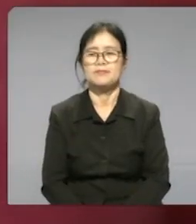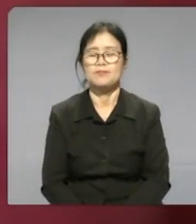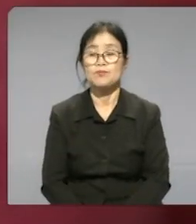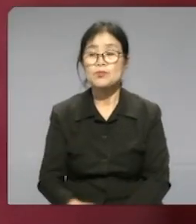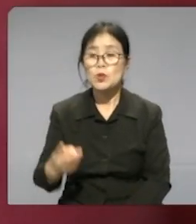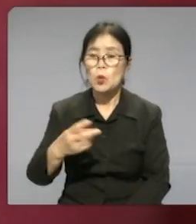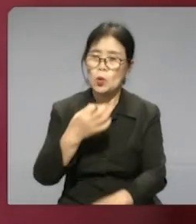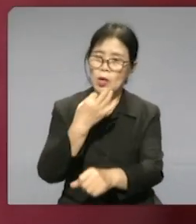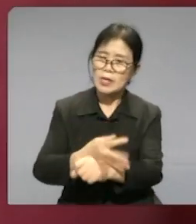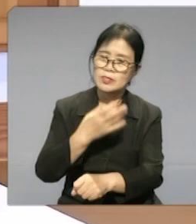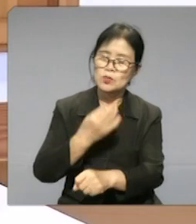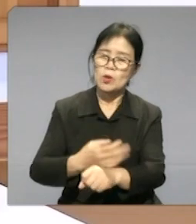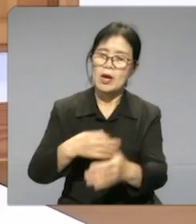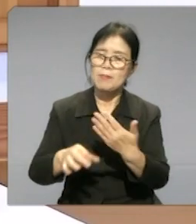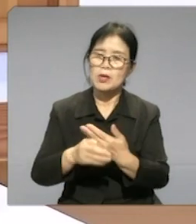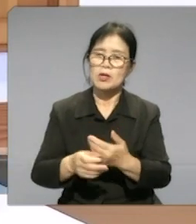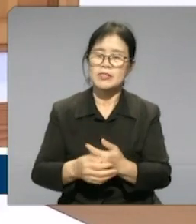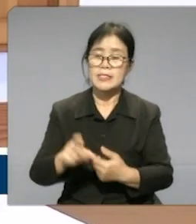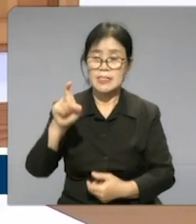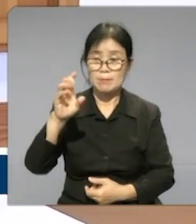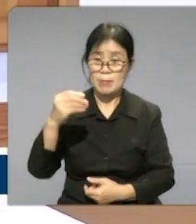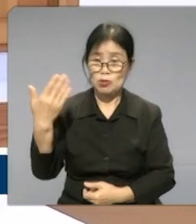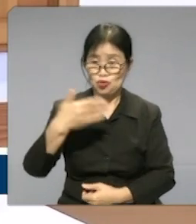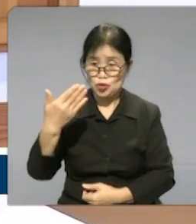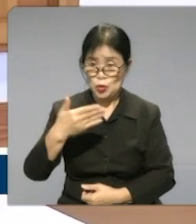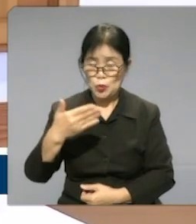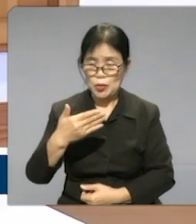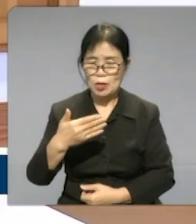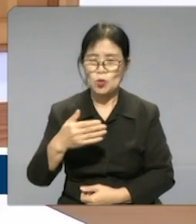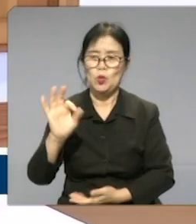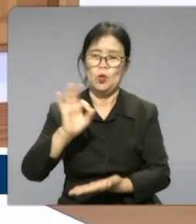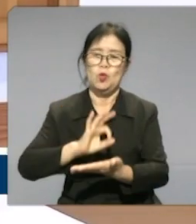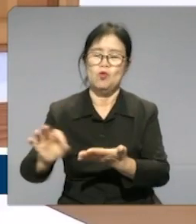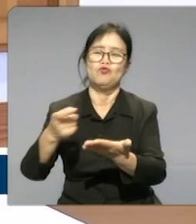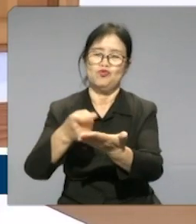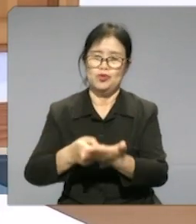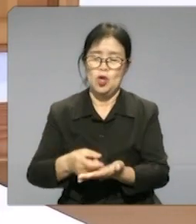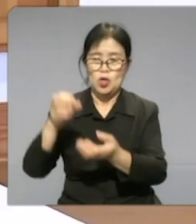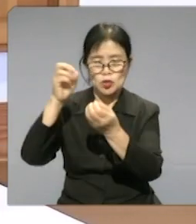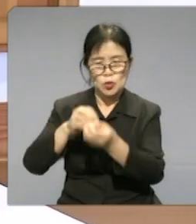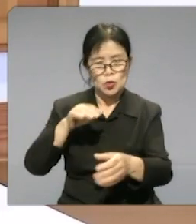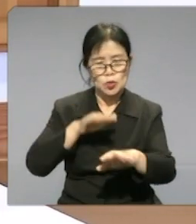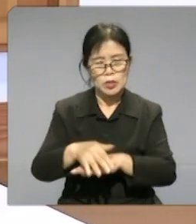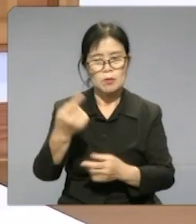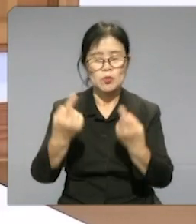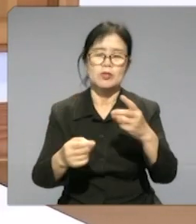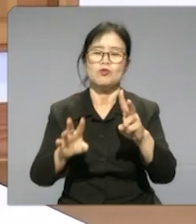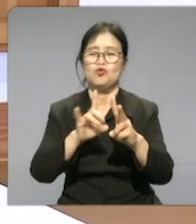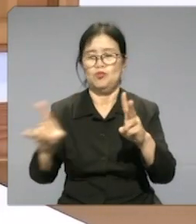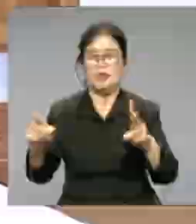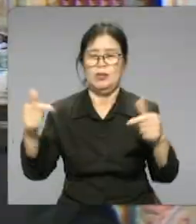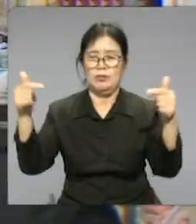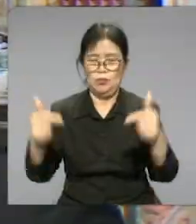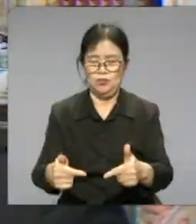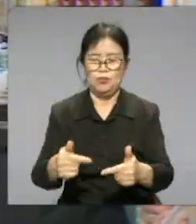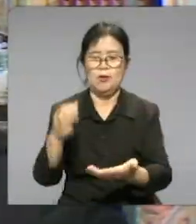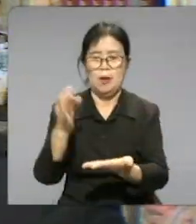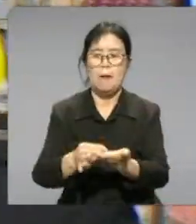또 간소화할 경우 10만 9천원대로 차례상을 차릴 수 있어 전통 방식보다 2배 더 저렴합니다